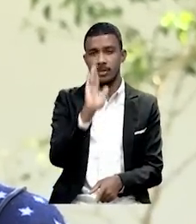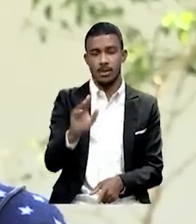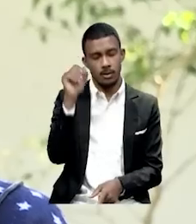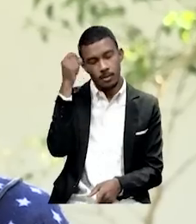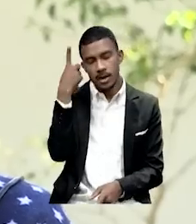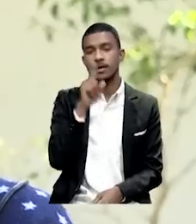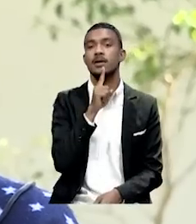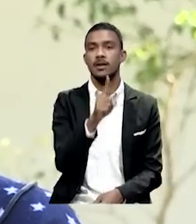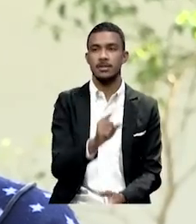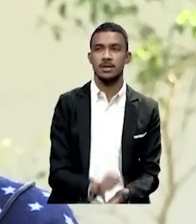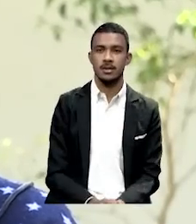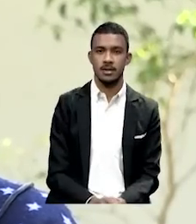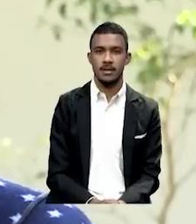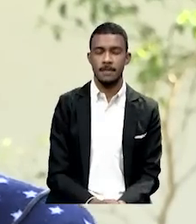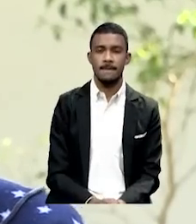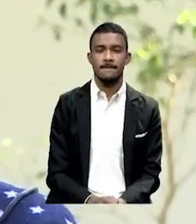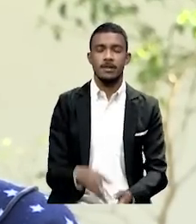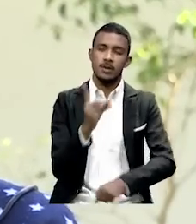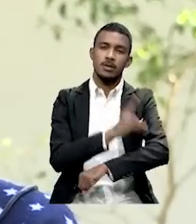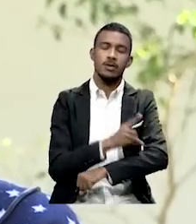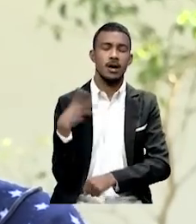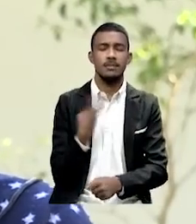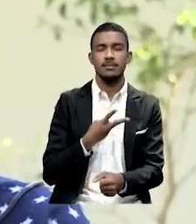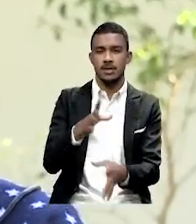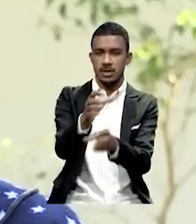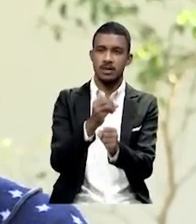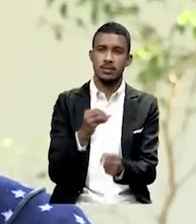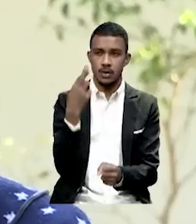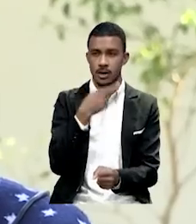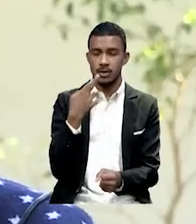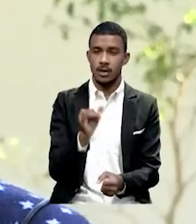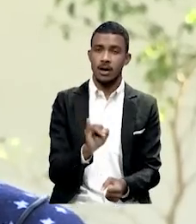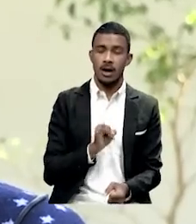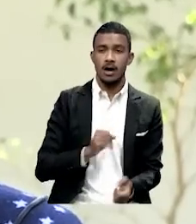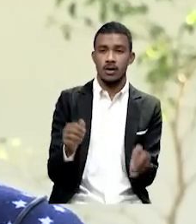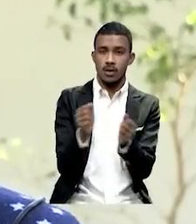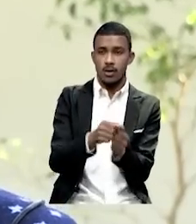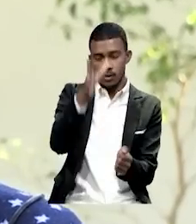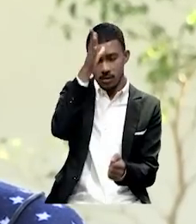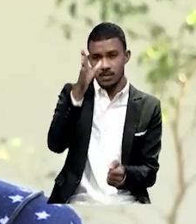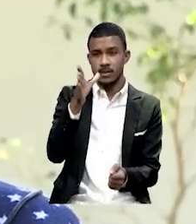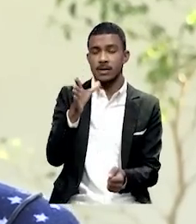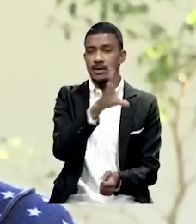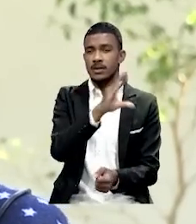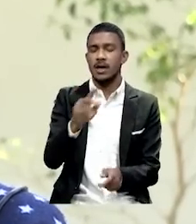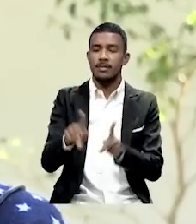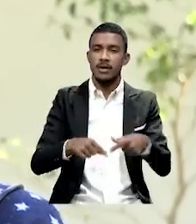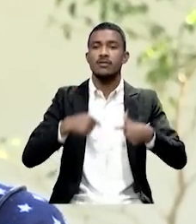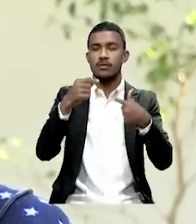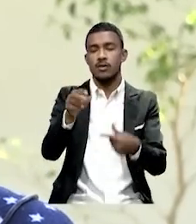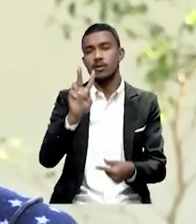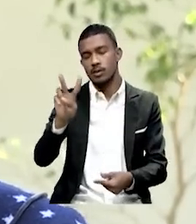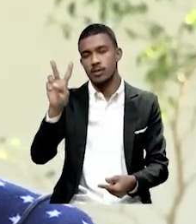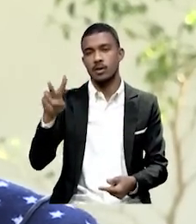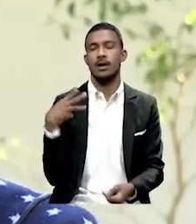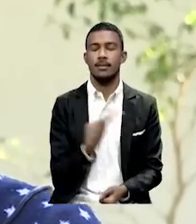lima setiap kali be am sini itu ni am awa nak tuas ni ni am voro rua ni